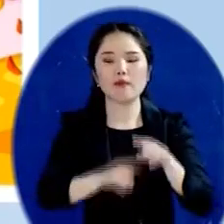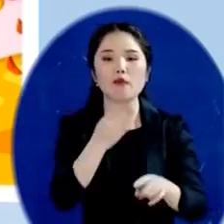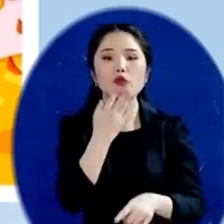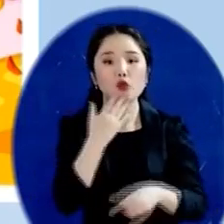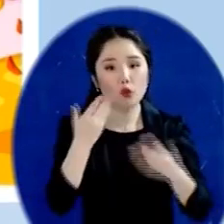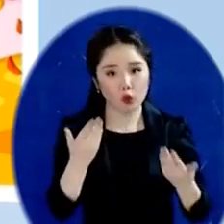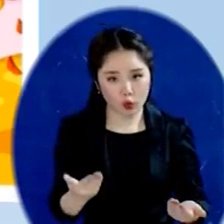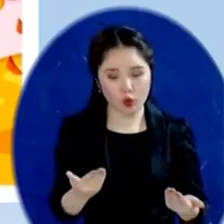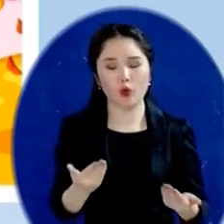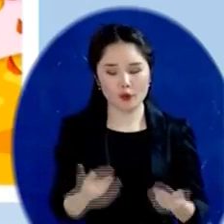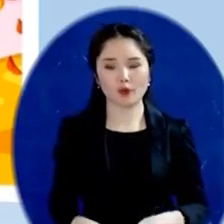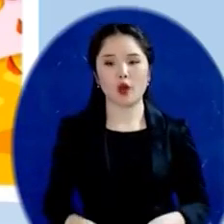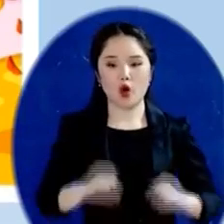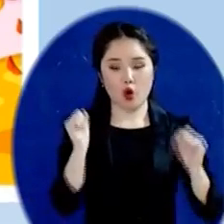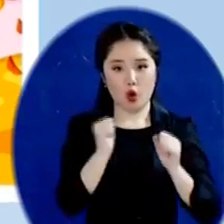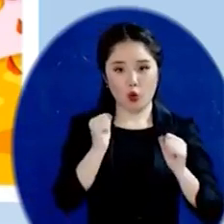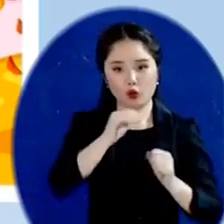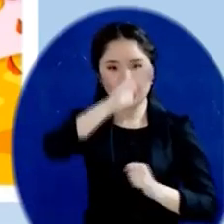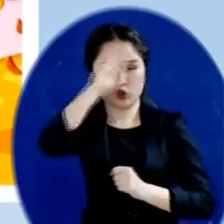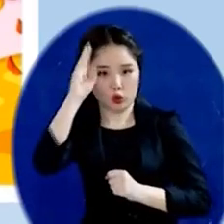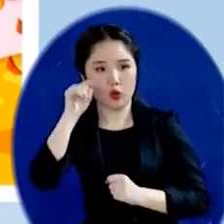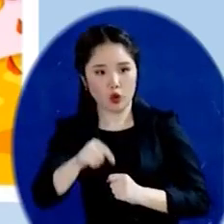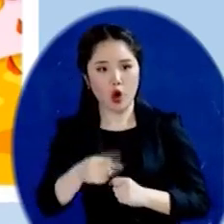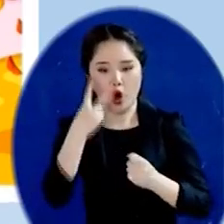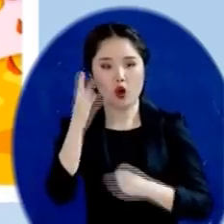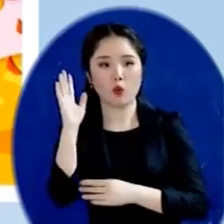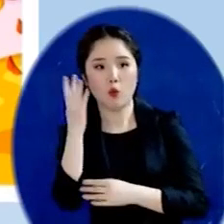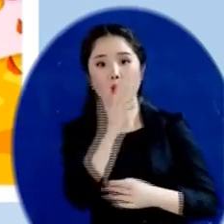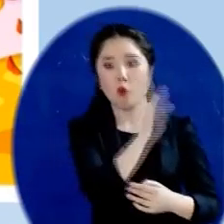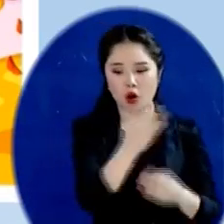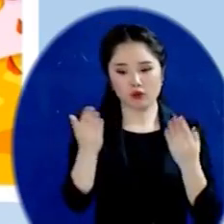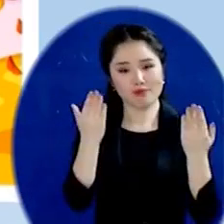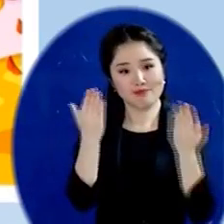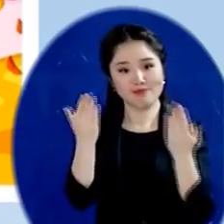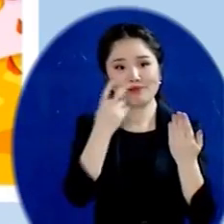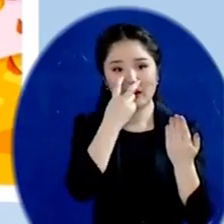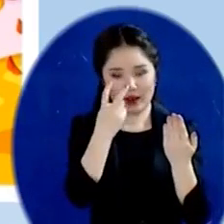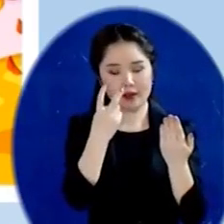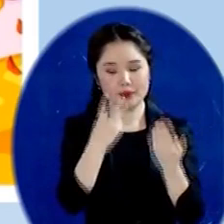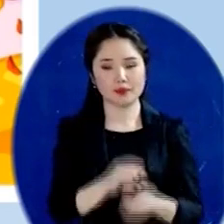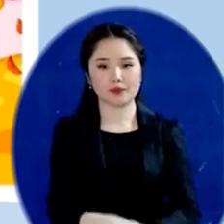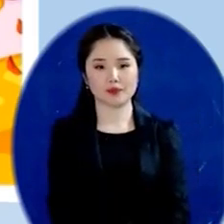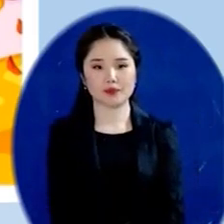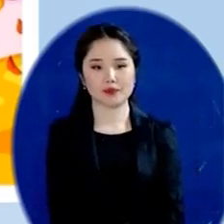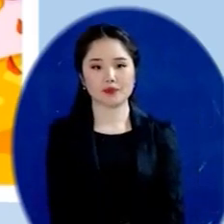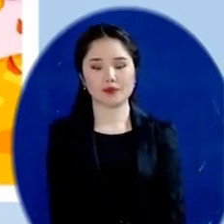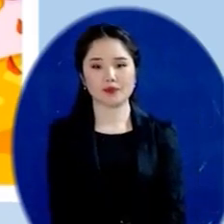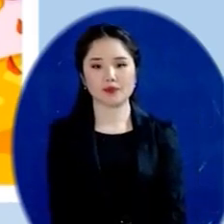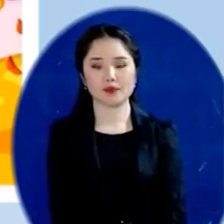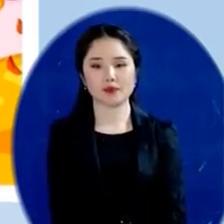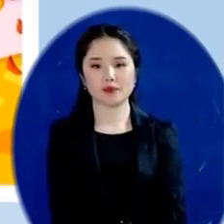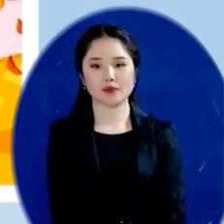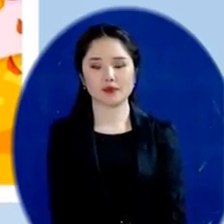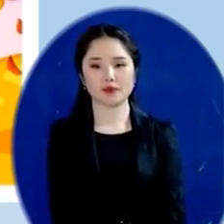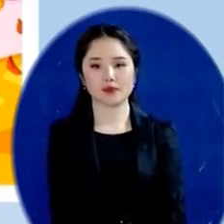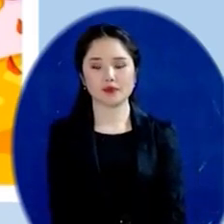ямар өнгөтэй болсон байна вэ? Өвлийн зуны уйлралд байгаа хоёр модыг хооронд нь харьцуулж ажиглаарай.